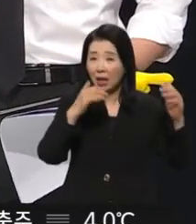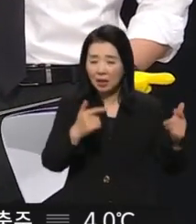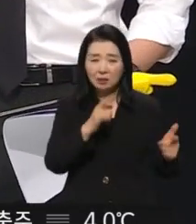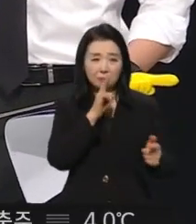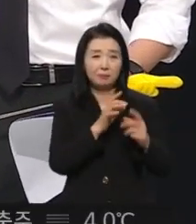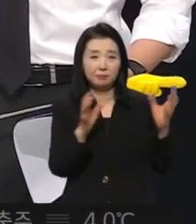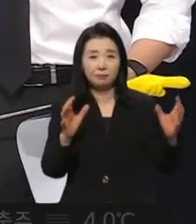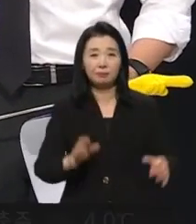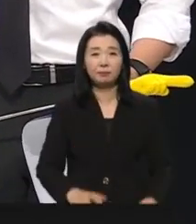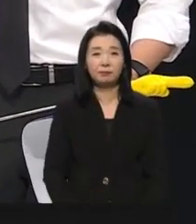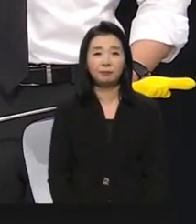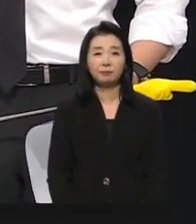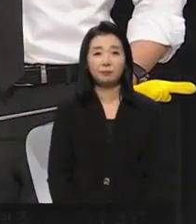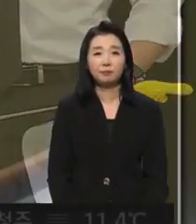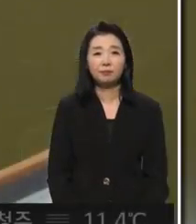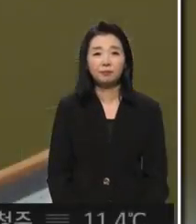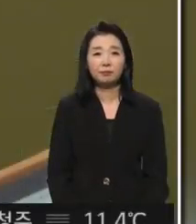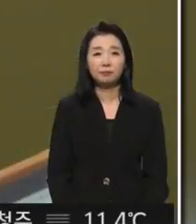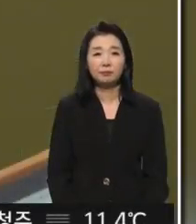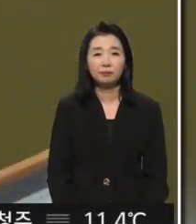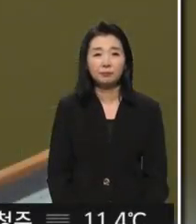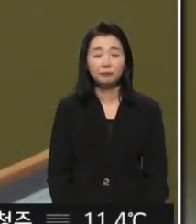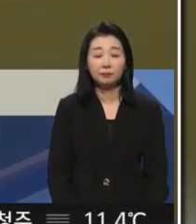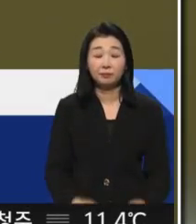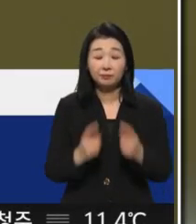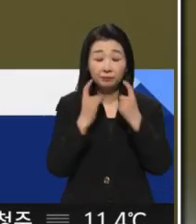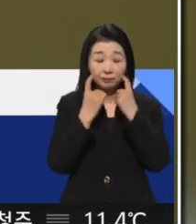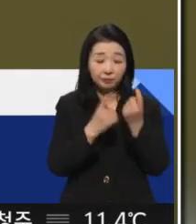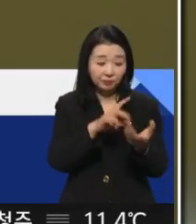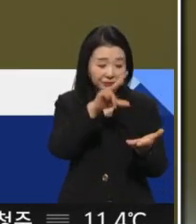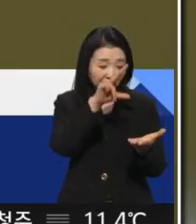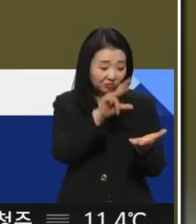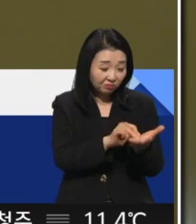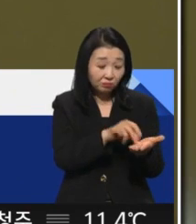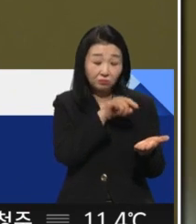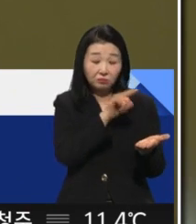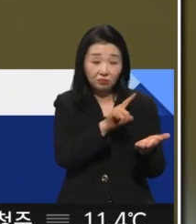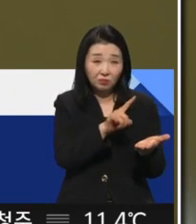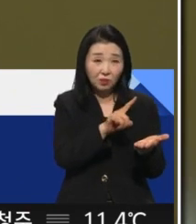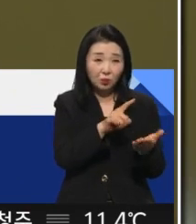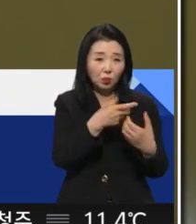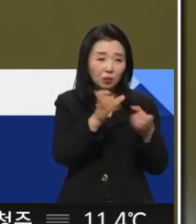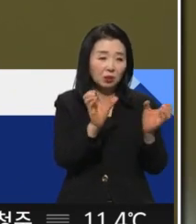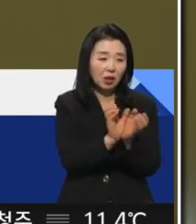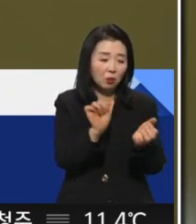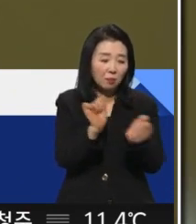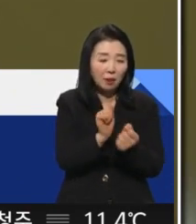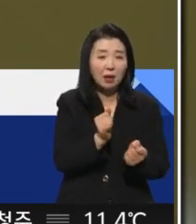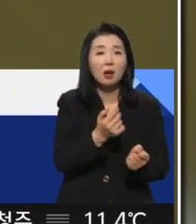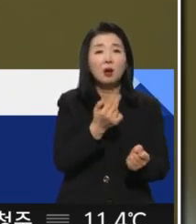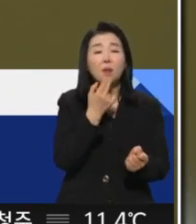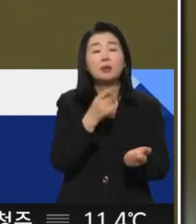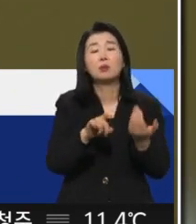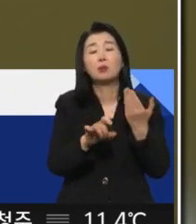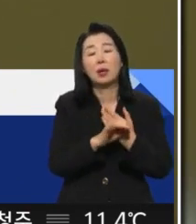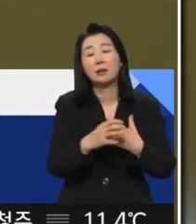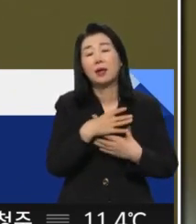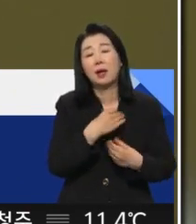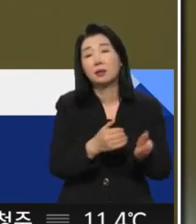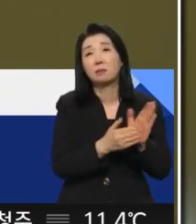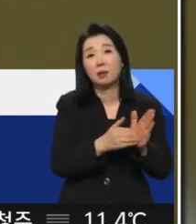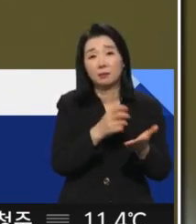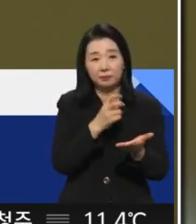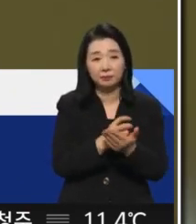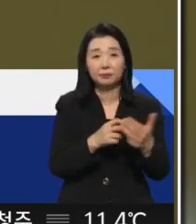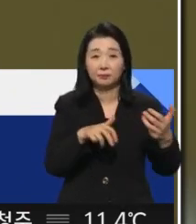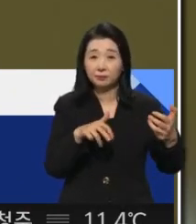논란이 일었던 바 있습니다. 개인의 사법 리스크의 불길이 당으로 옮겨붙지 않도록 하기 위한 안전장치가 바로 당헌